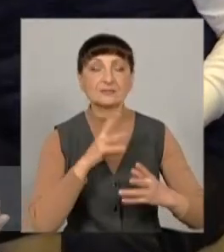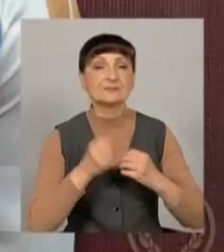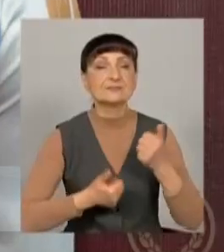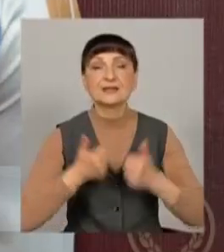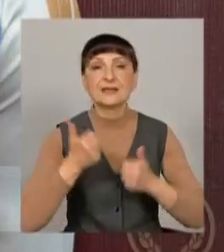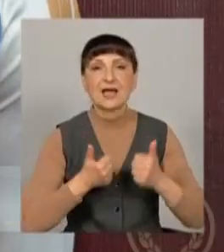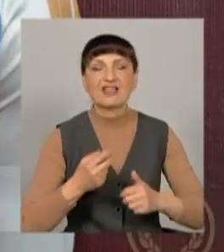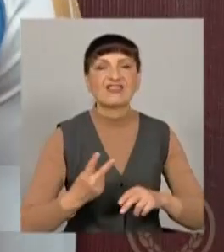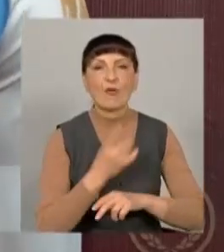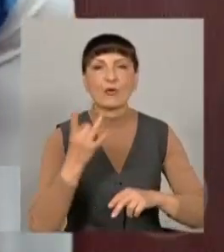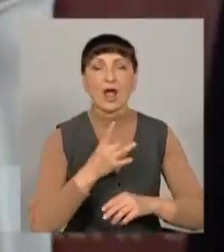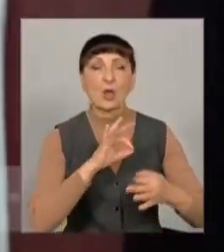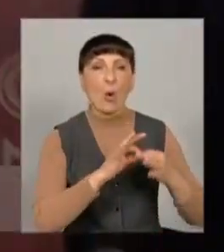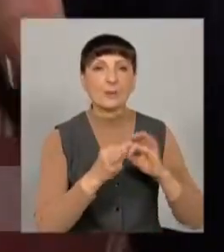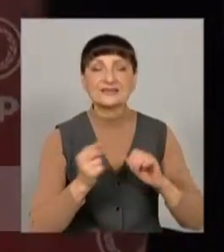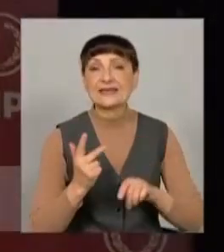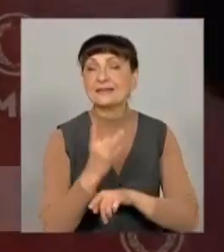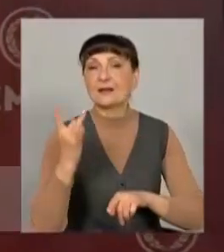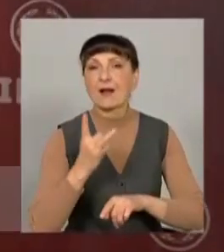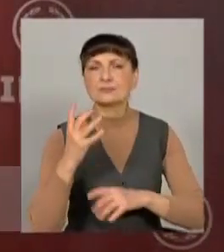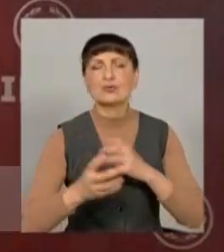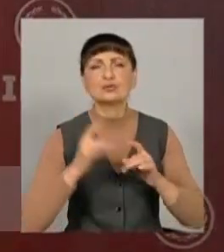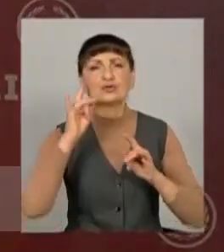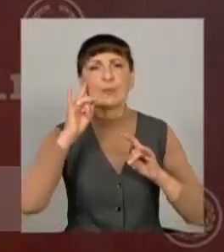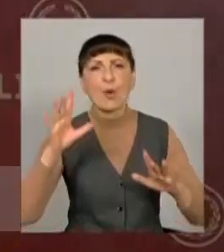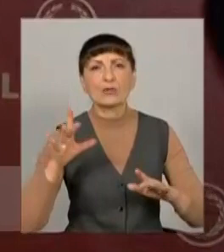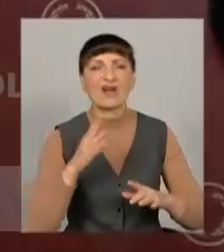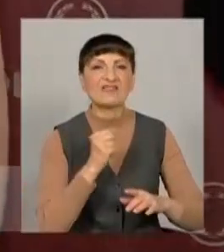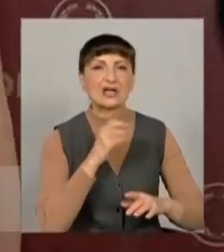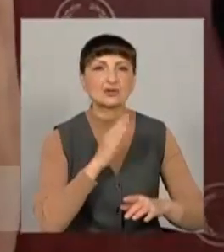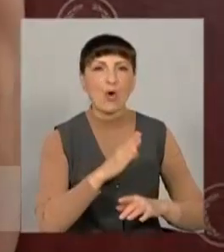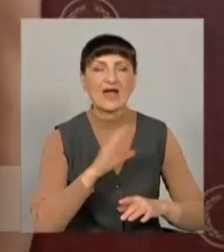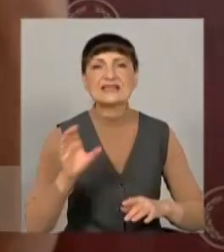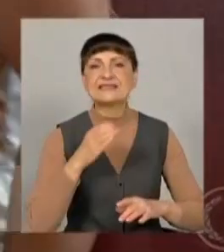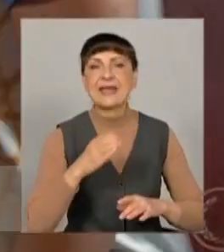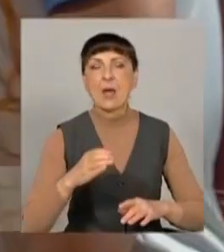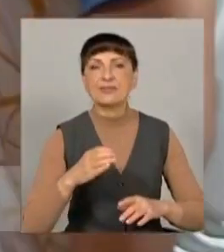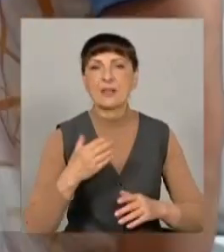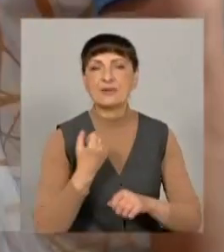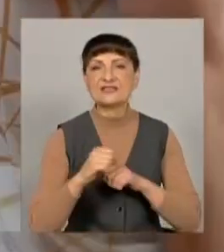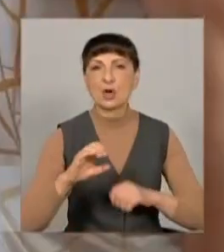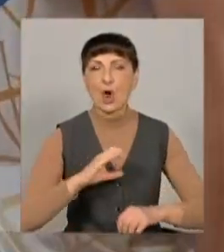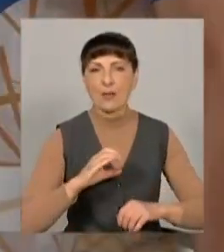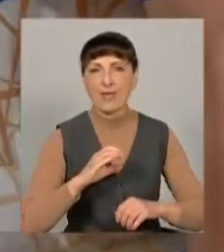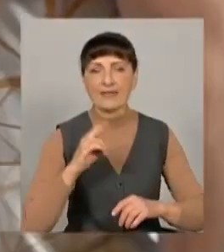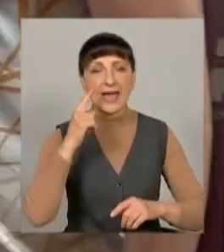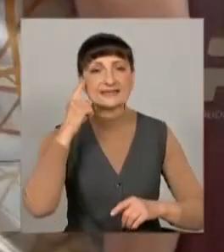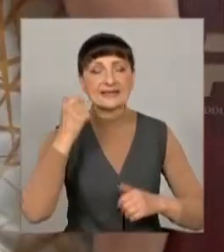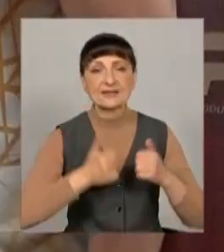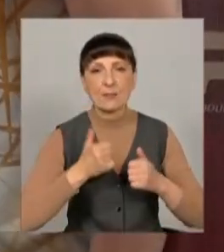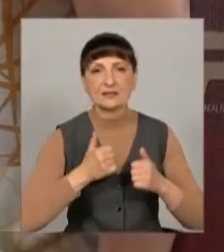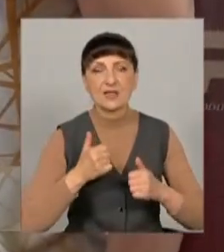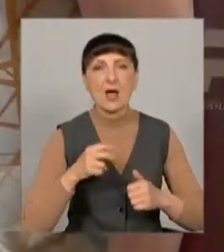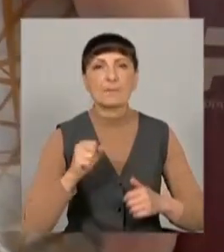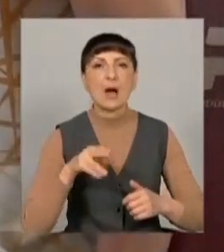между двукратным олимпийским и трехкратным мировым чемпионом Романом Власовым и серебряным призером Олимпиады, обладателем азиатского первенства